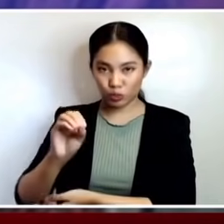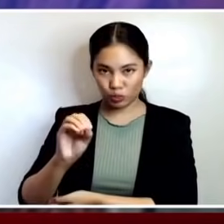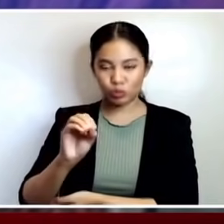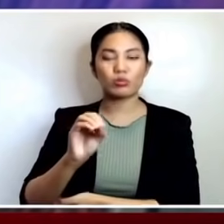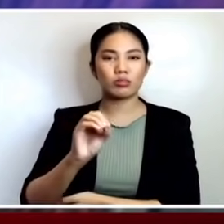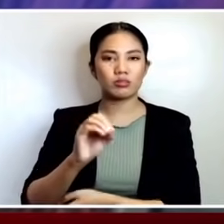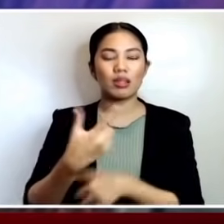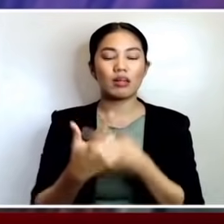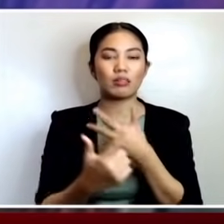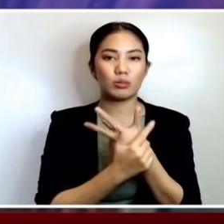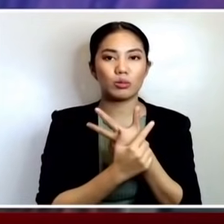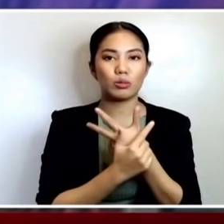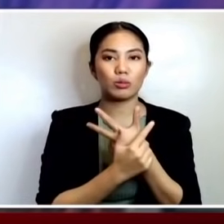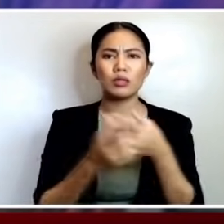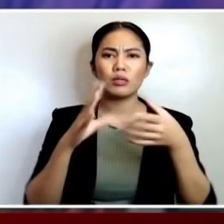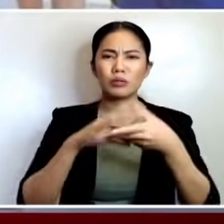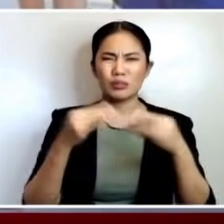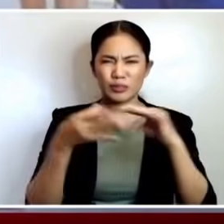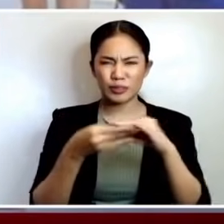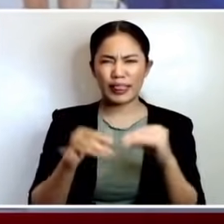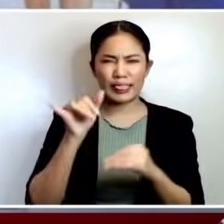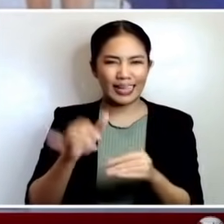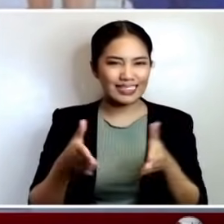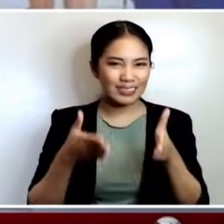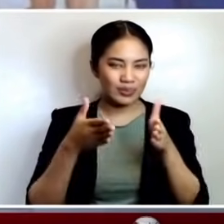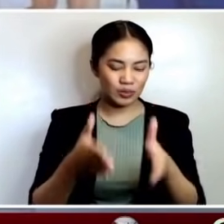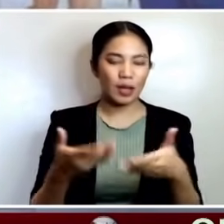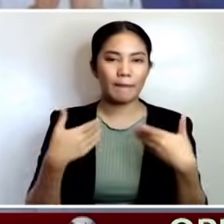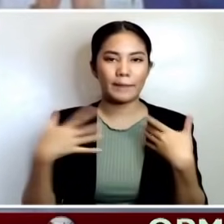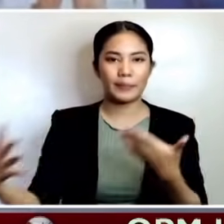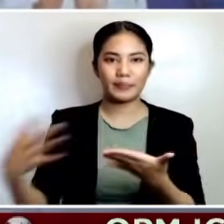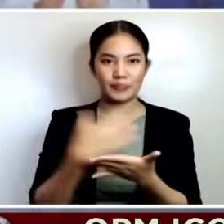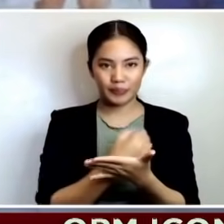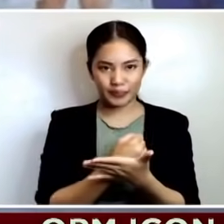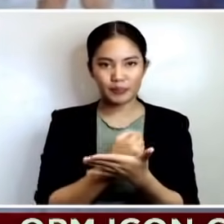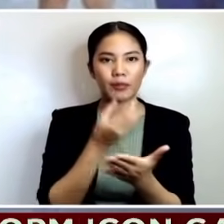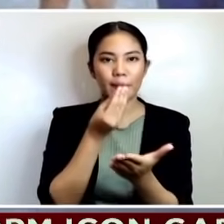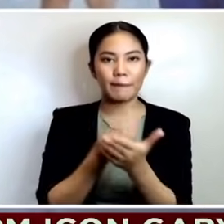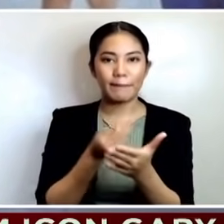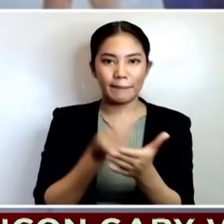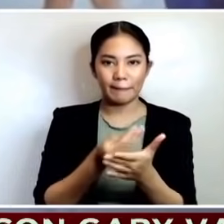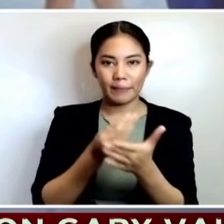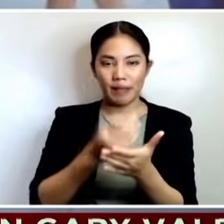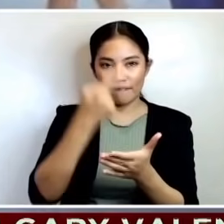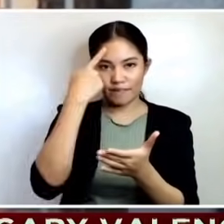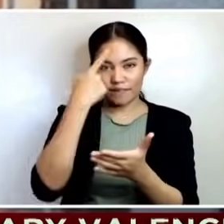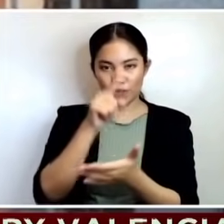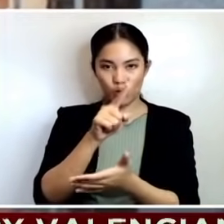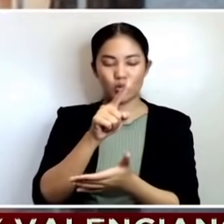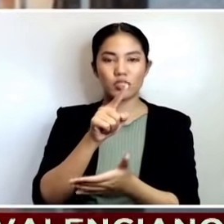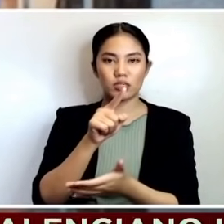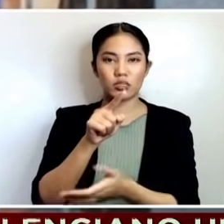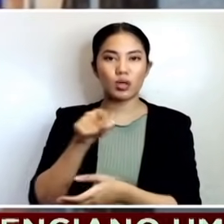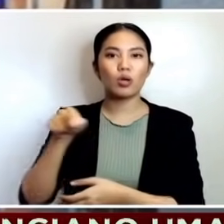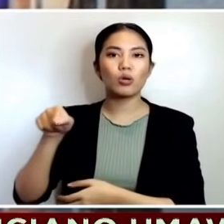Justin Olaes, ito ang paraan nila para makalikom ng dagdag na pondo para sa Bay Community Pantry